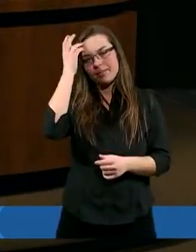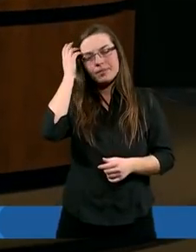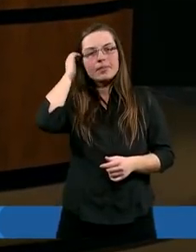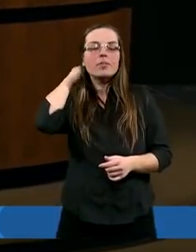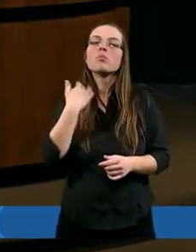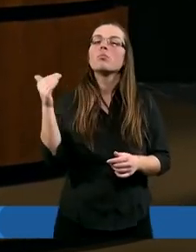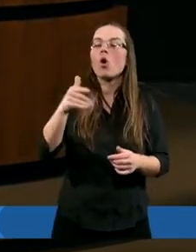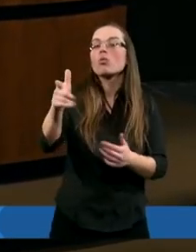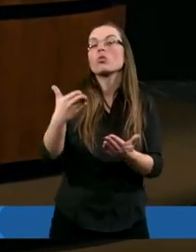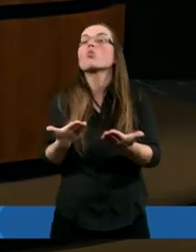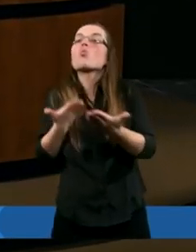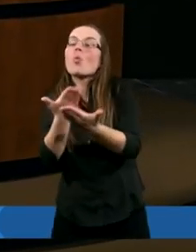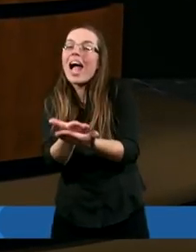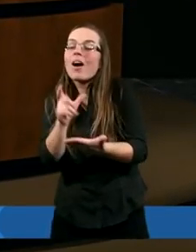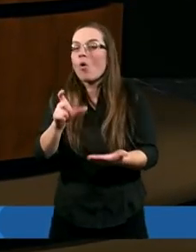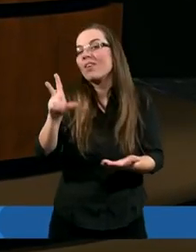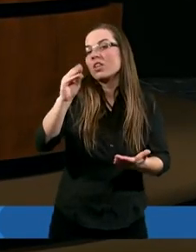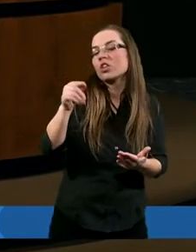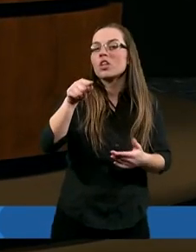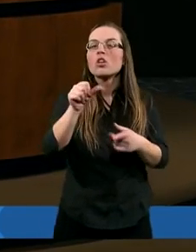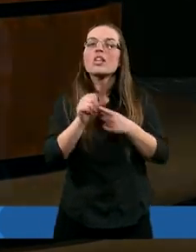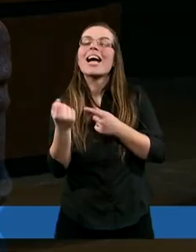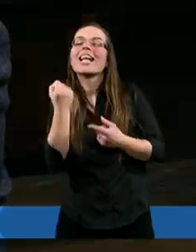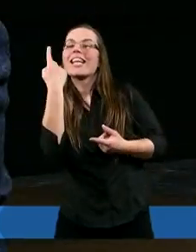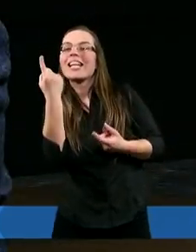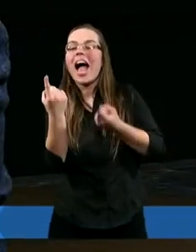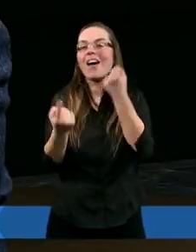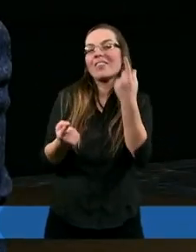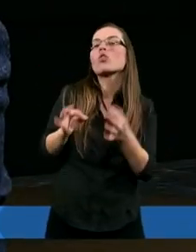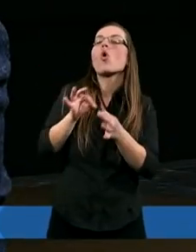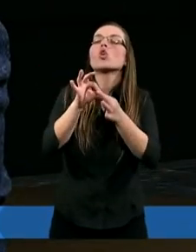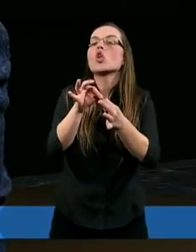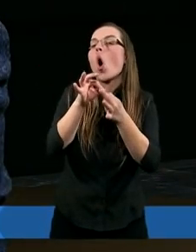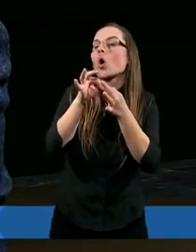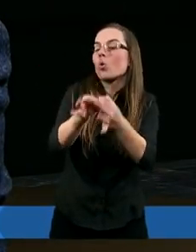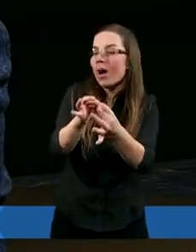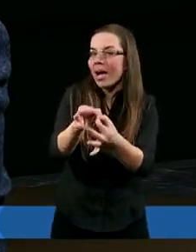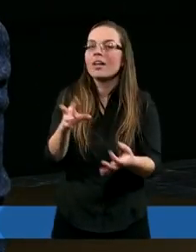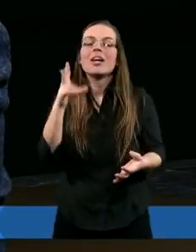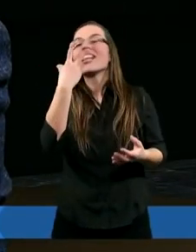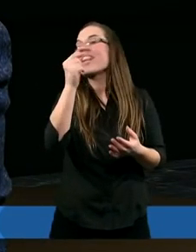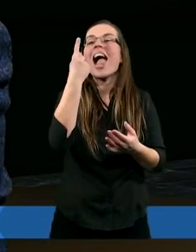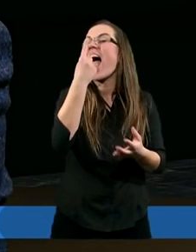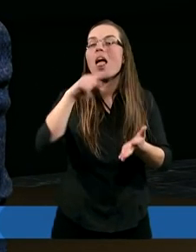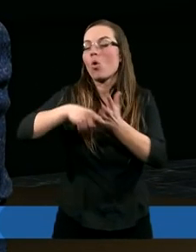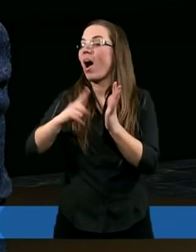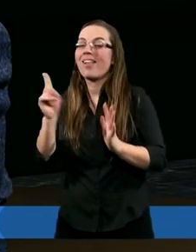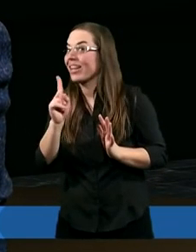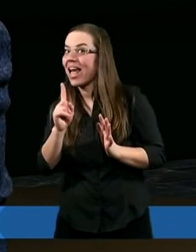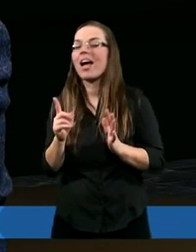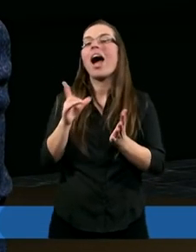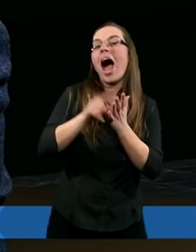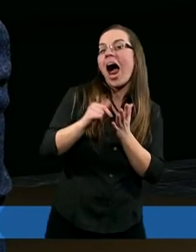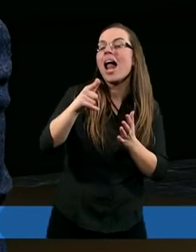Może to sugerować, że jest to zjawisko ciągłe, nie jednorazowe,